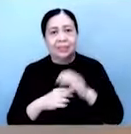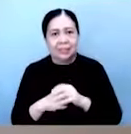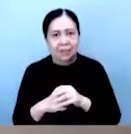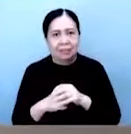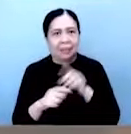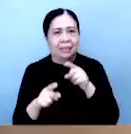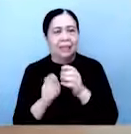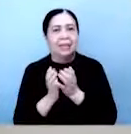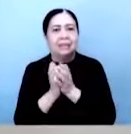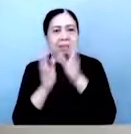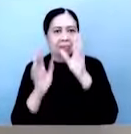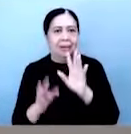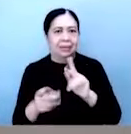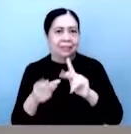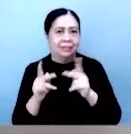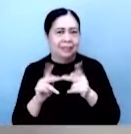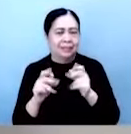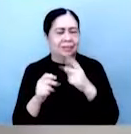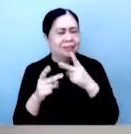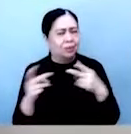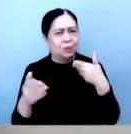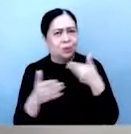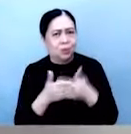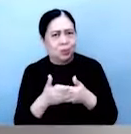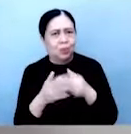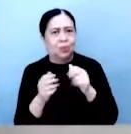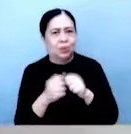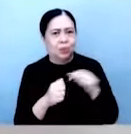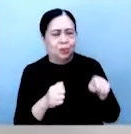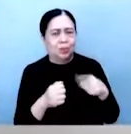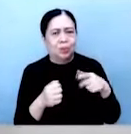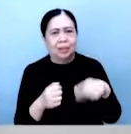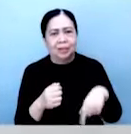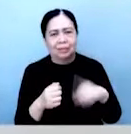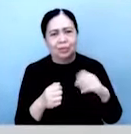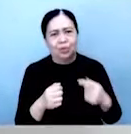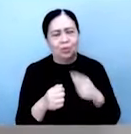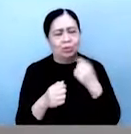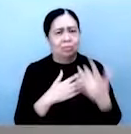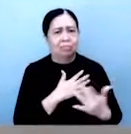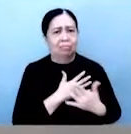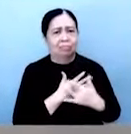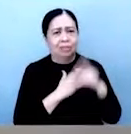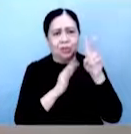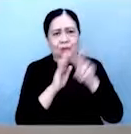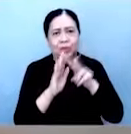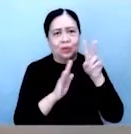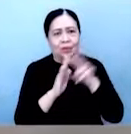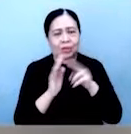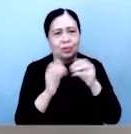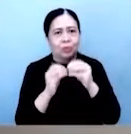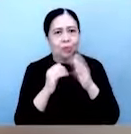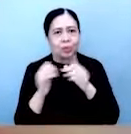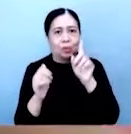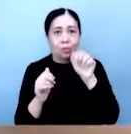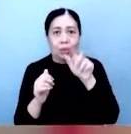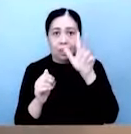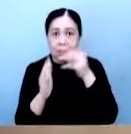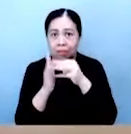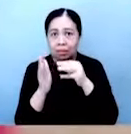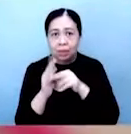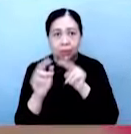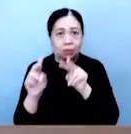ng kanyang partner at close na close ito kay Chanel. Maraming netizens ang na-touch sa video na may mahigit 1.3 million views na